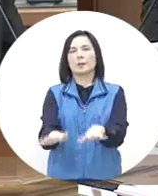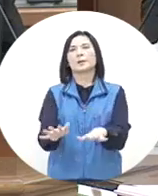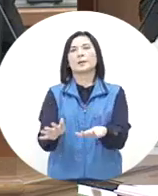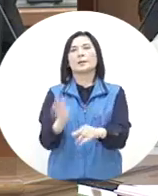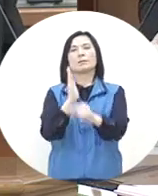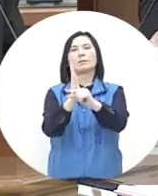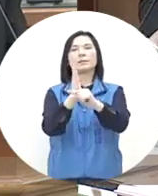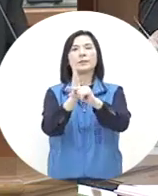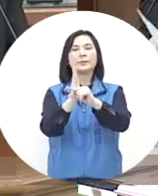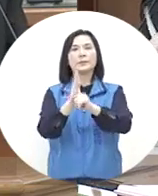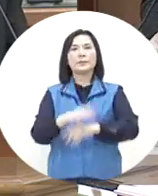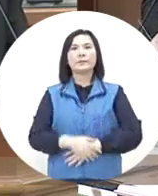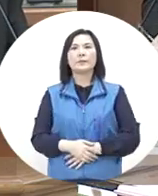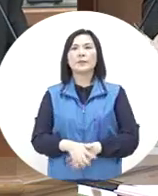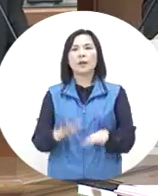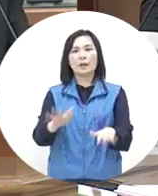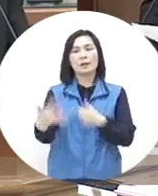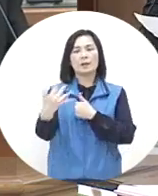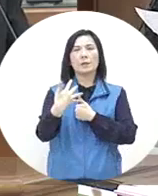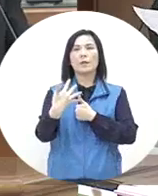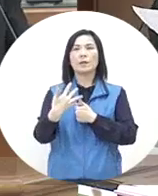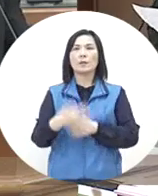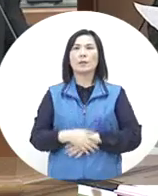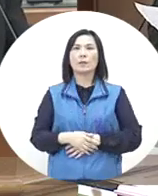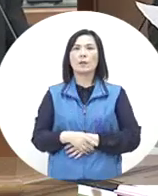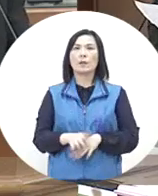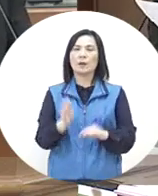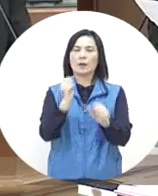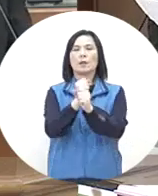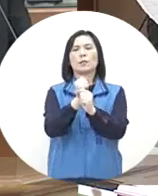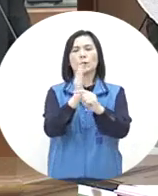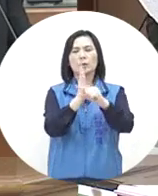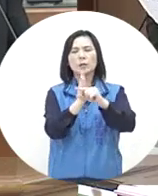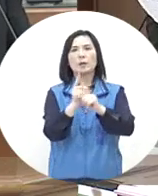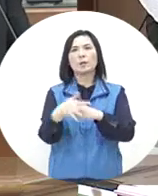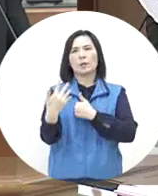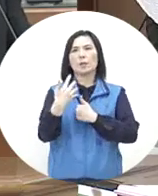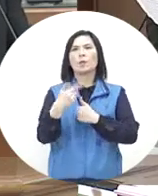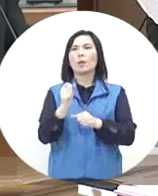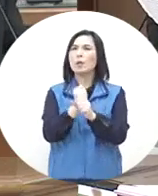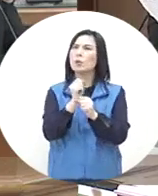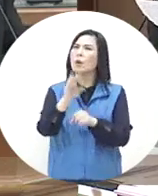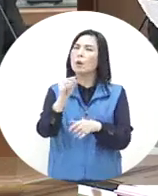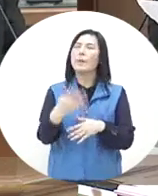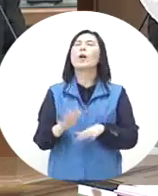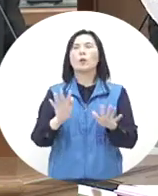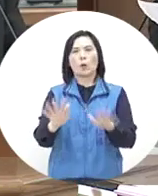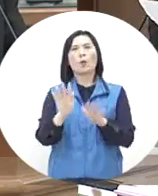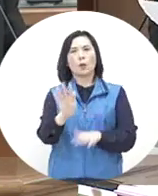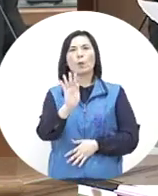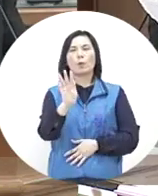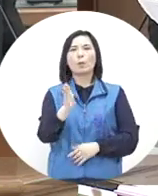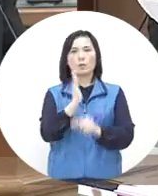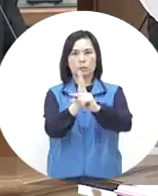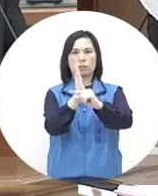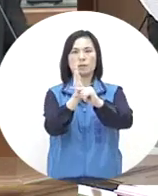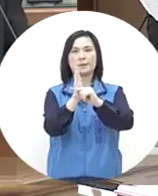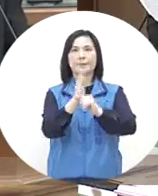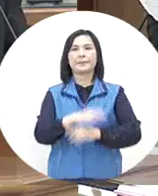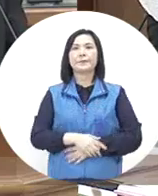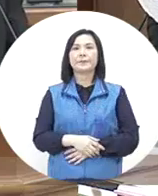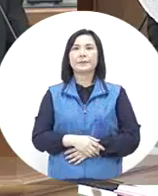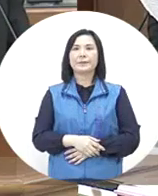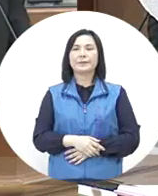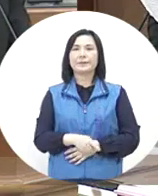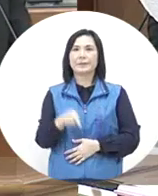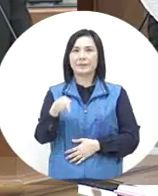行式嘛。啊，你即嘛问讲。啊，我们啊，即马就是在做啊！你们讲我有在做啊，即马就是在做啊！啊，我嘛跟你讲就是在做啊，所以你话这里吼